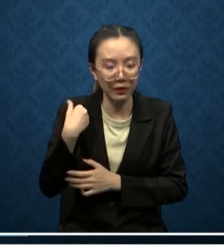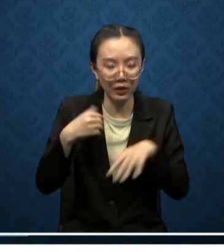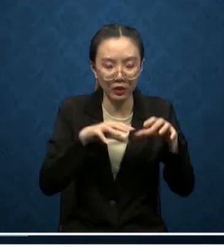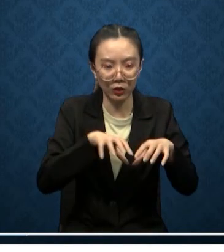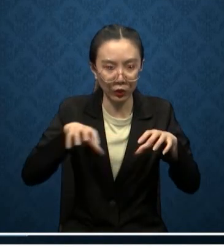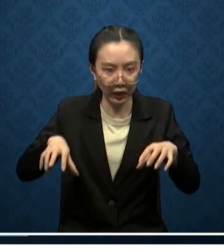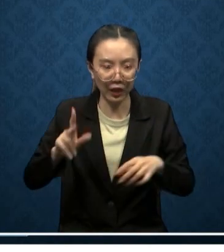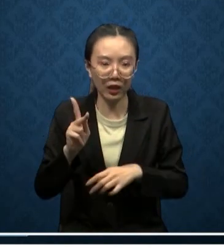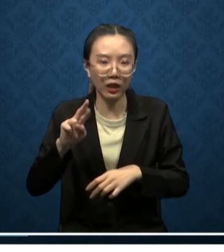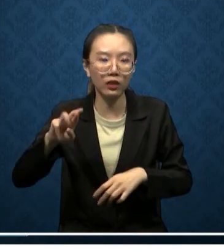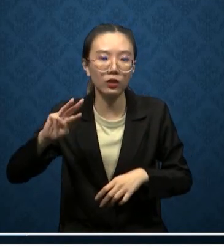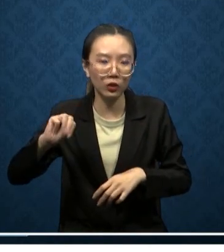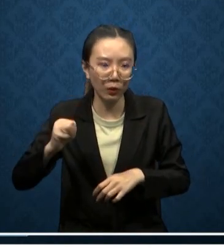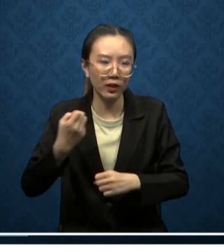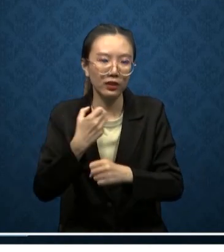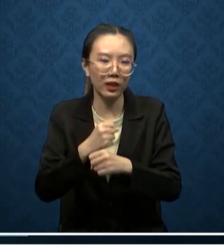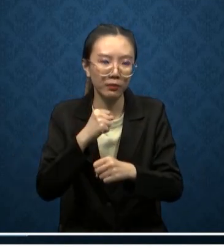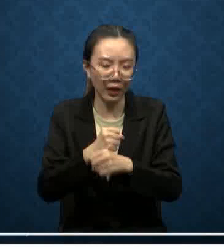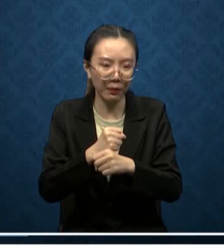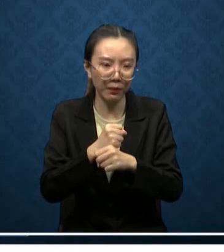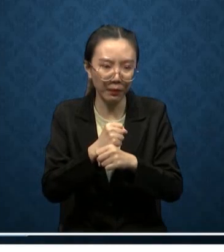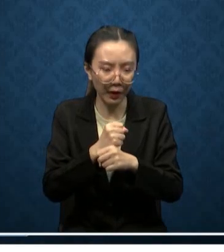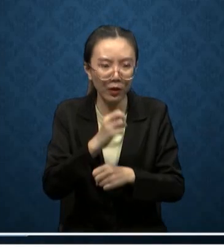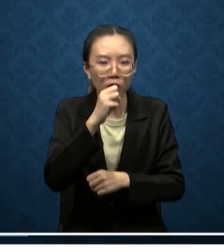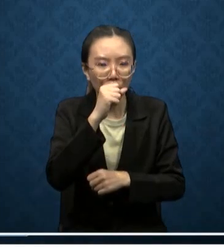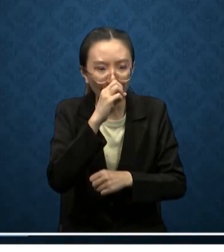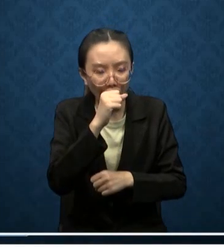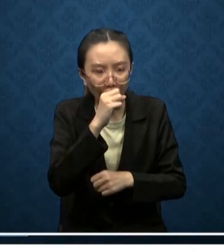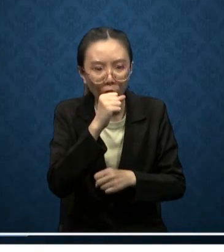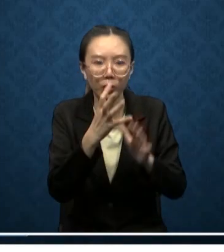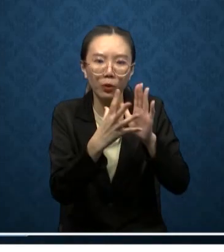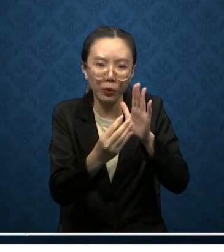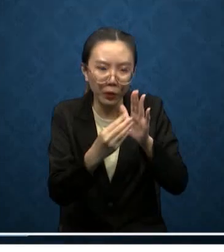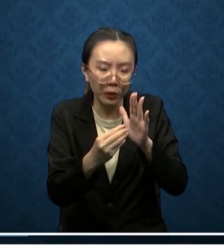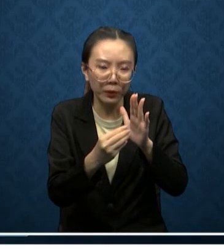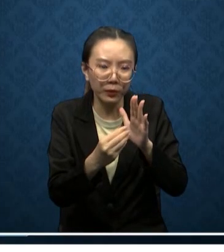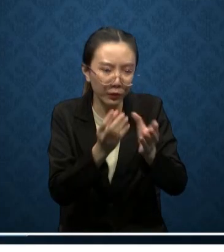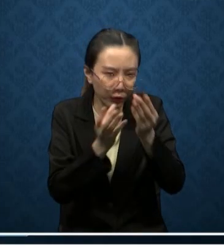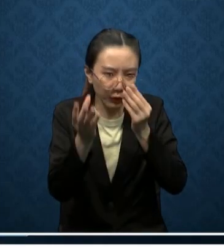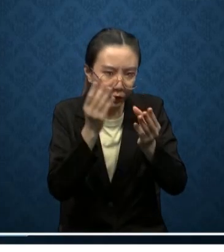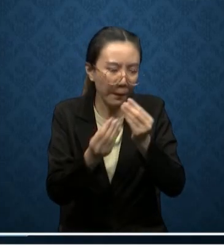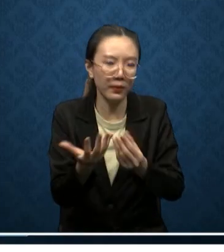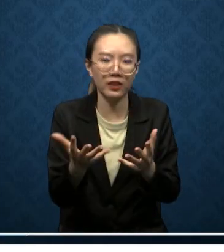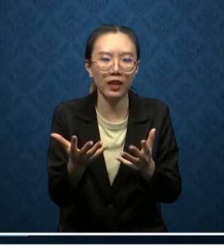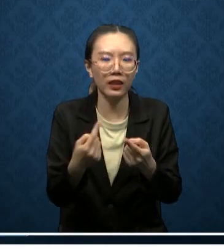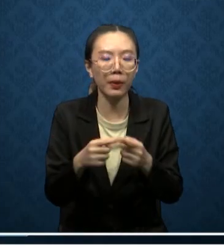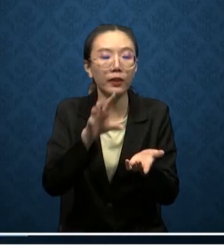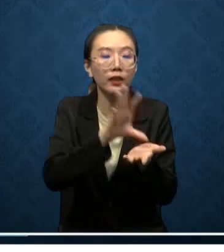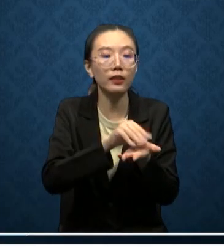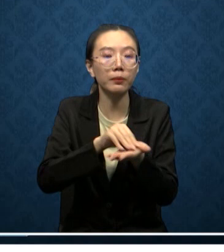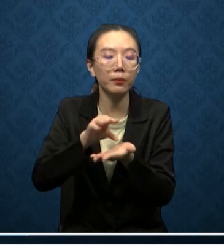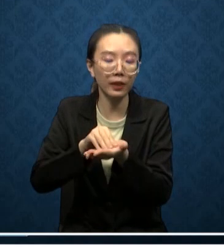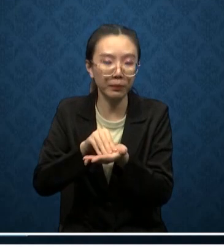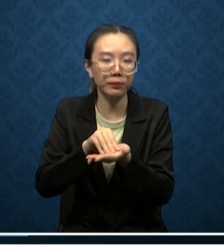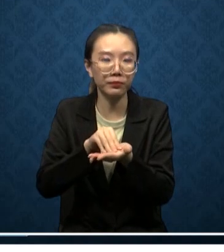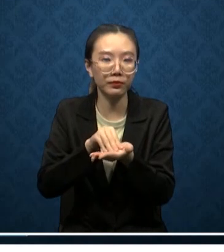เนี่ยมันยังไม่ใช่แค่แปลงเรียนรู้หรือทดสอบข้อมูลเข้าอาชิยะก็เป็นเรื่องของงานประจำของหน่วยงานนะเป็นการเก็บรวบรวมข้อมูลเพราะฉะนั้นแต่โครง